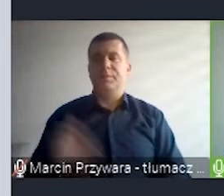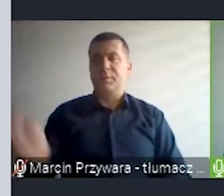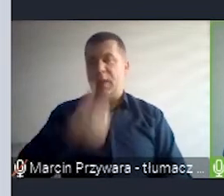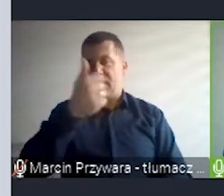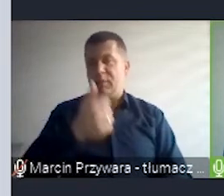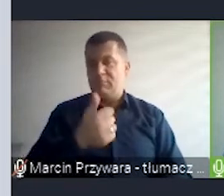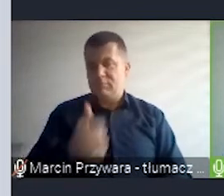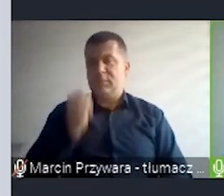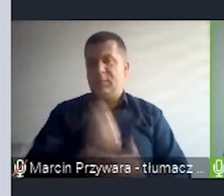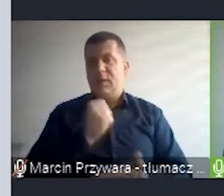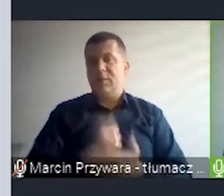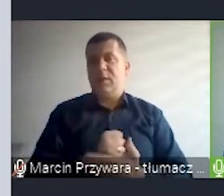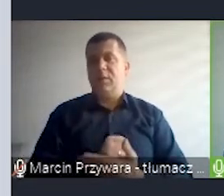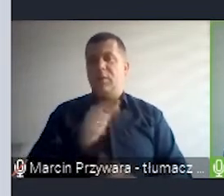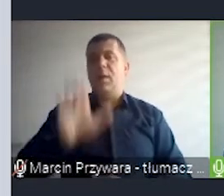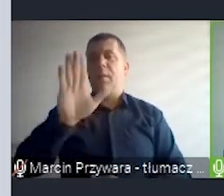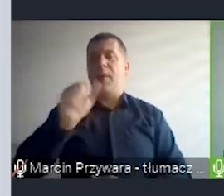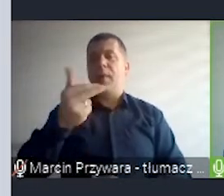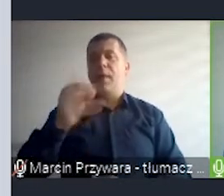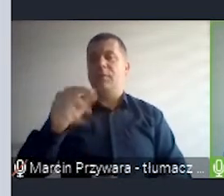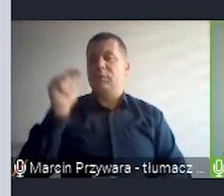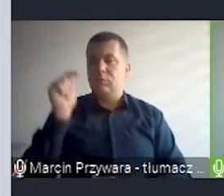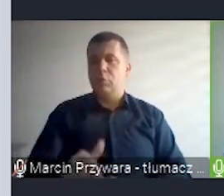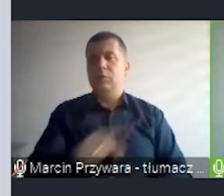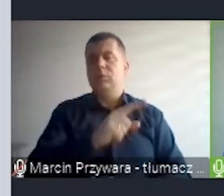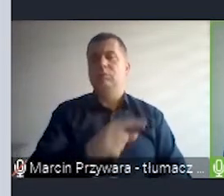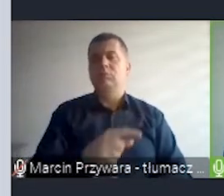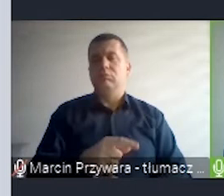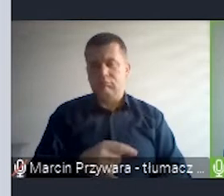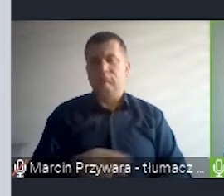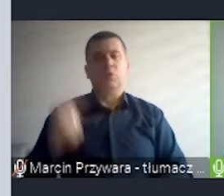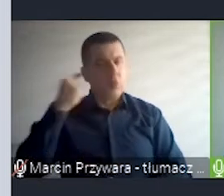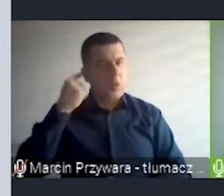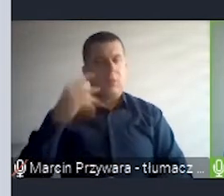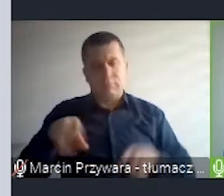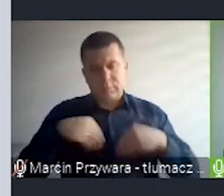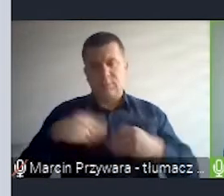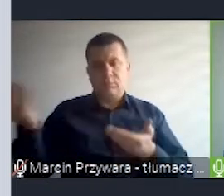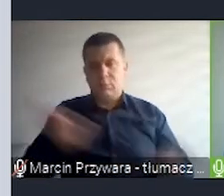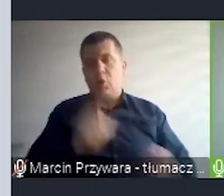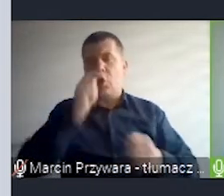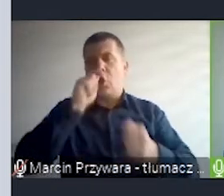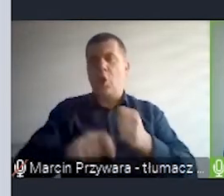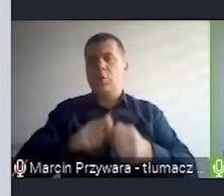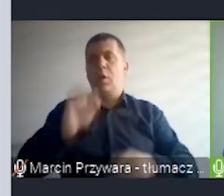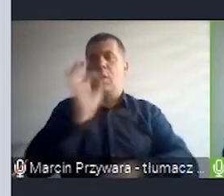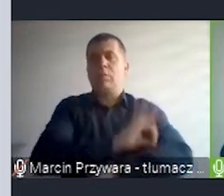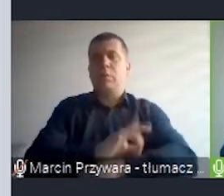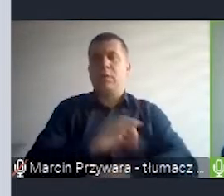i zasadnicza kwestia to beneficjent musi się poddać kontroli, która w projekcie